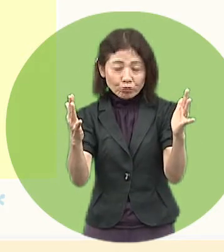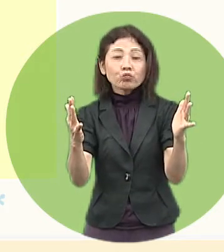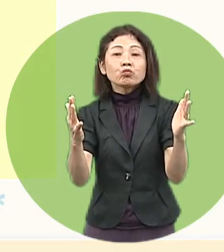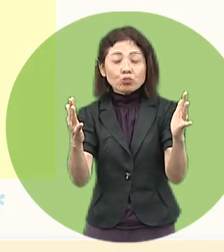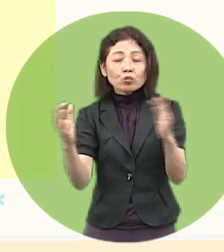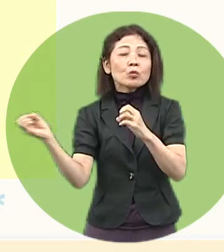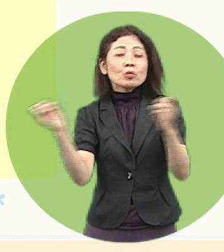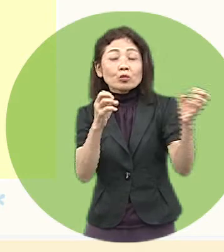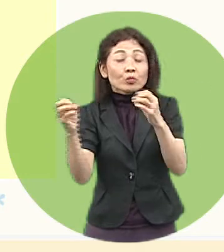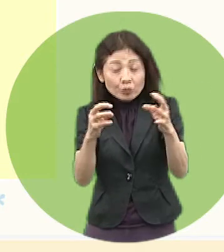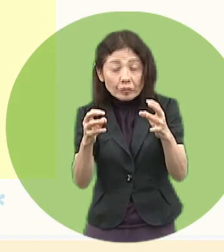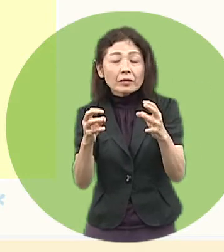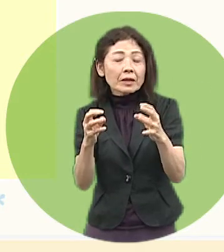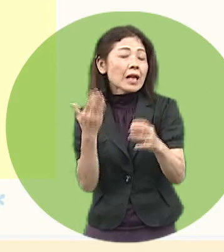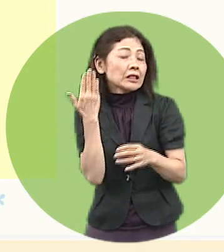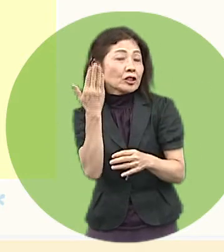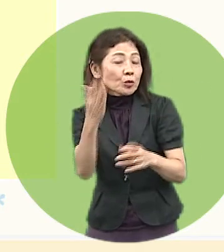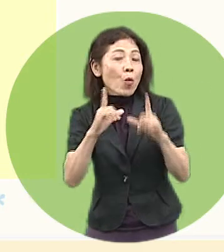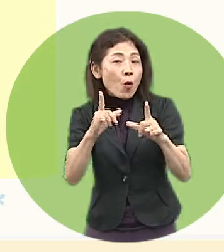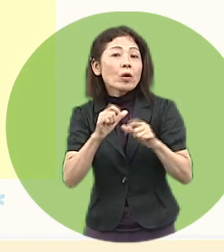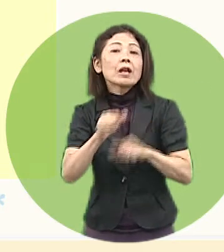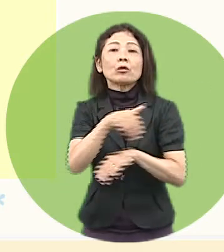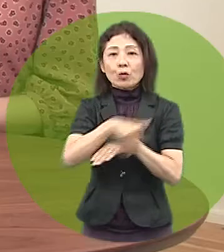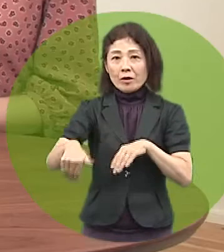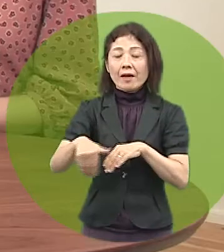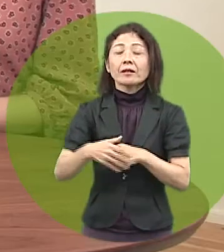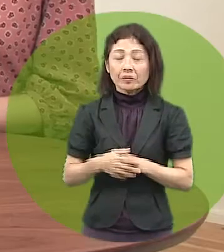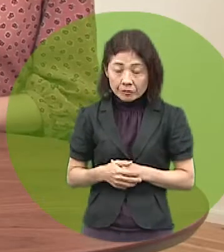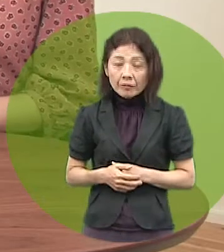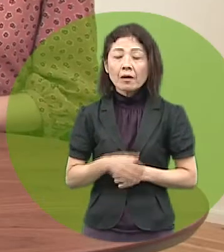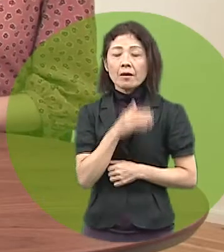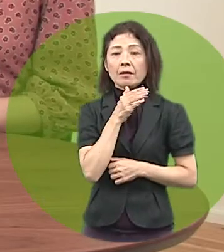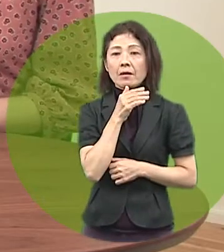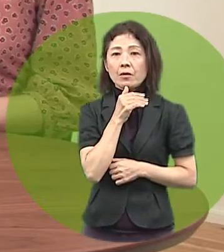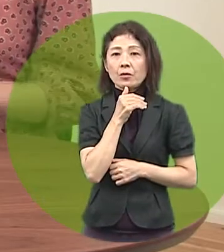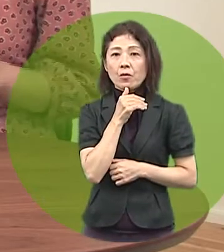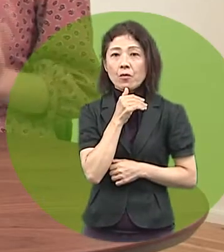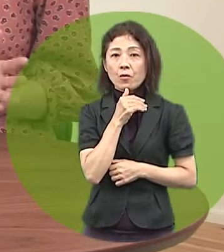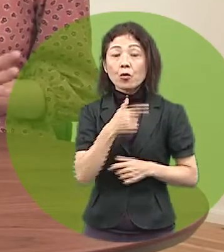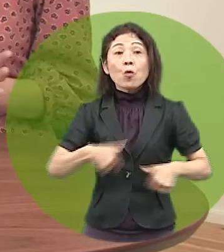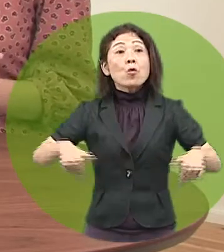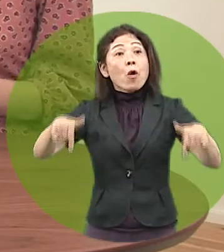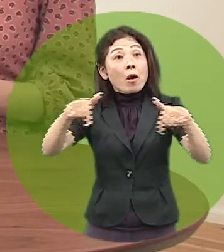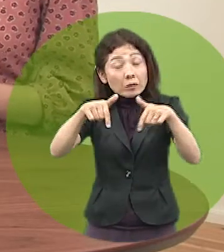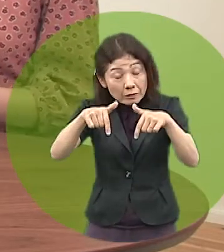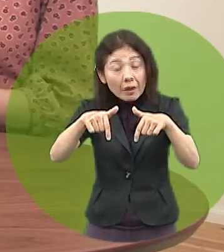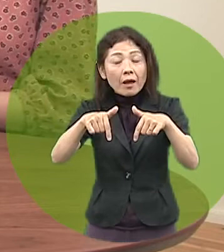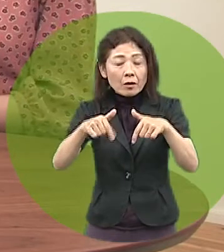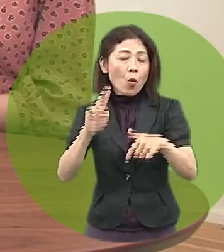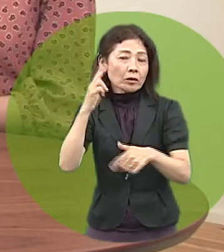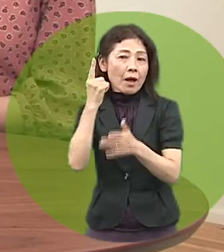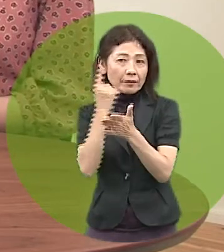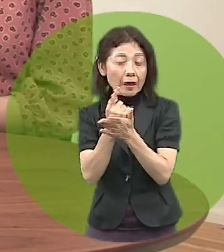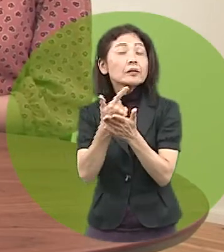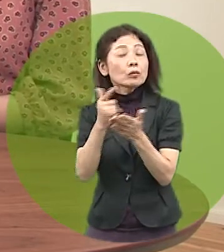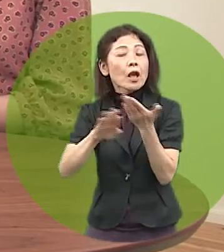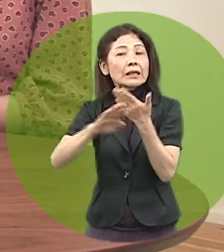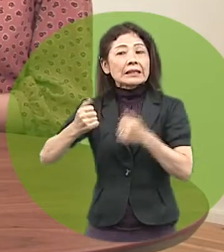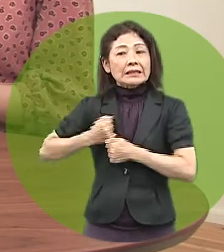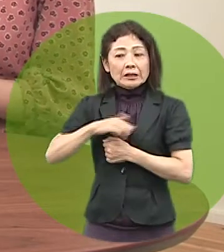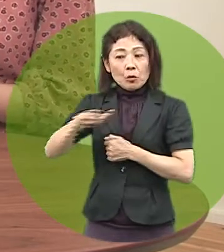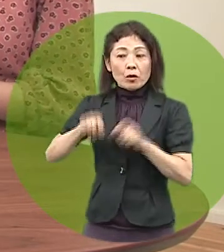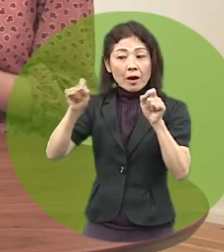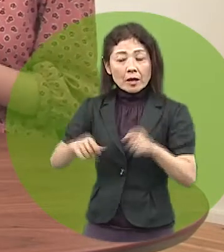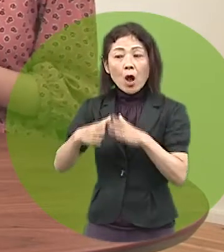ディスカッションや失業とも行う予定ですなるほどこのフォーラムによって沖縄だけでなく基地問題を